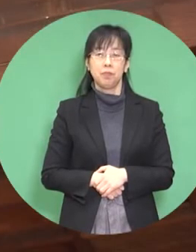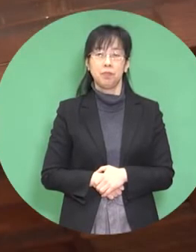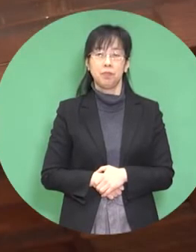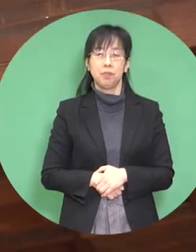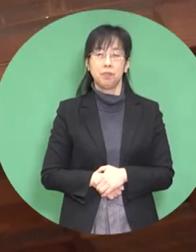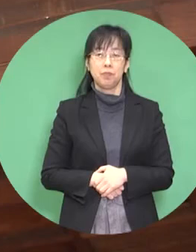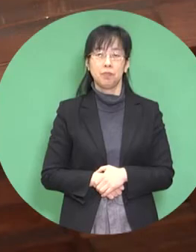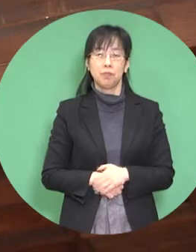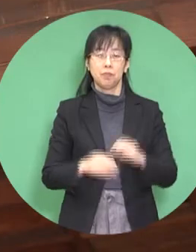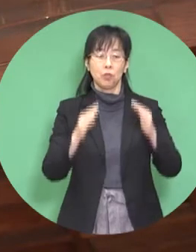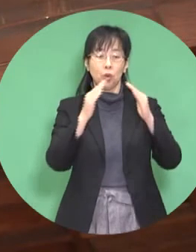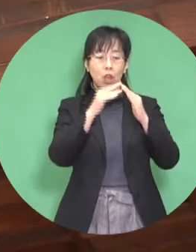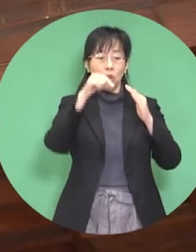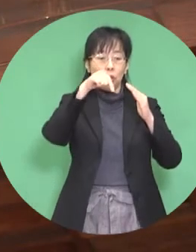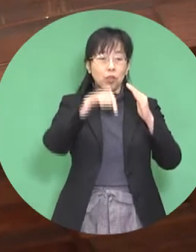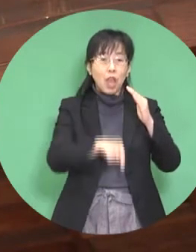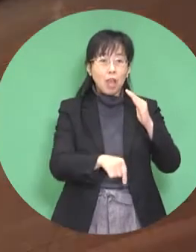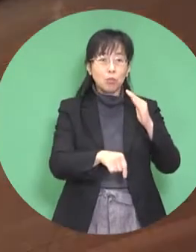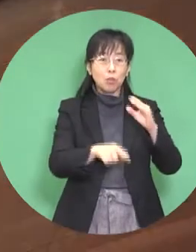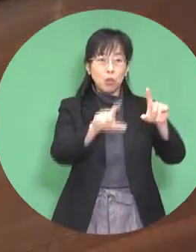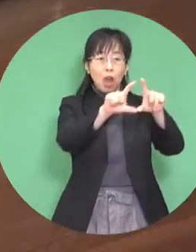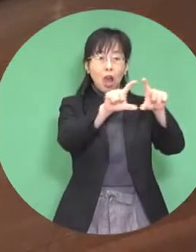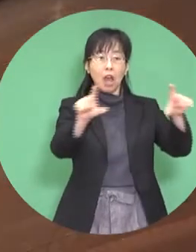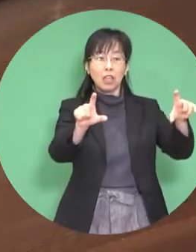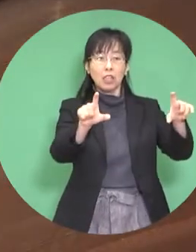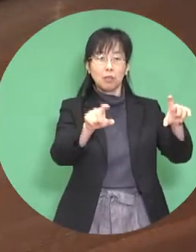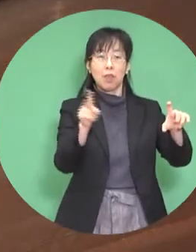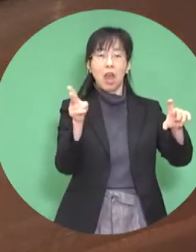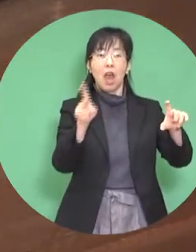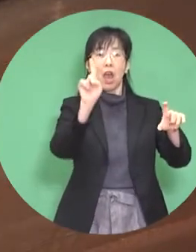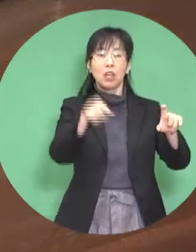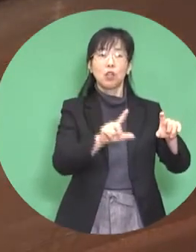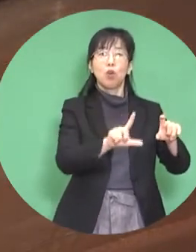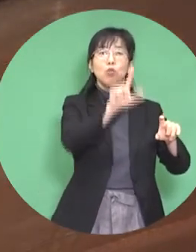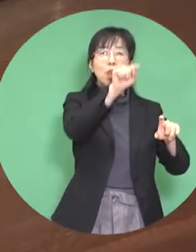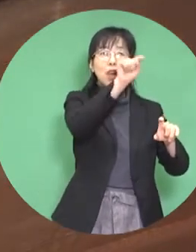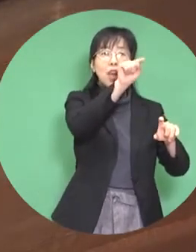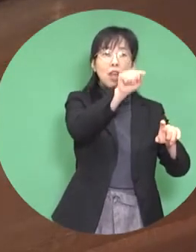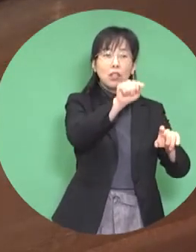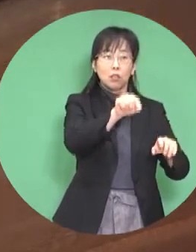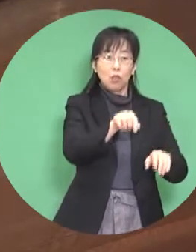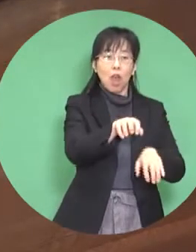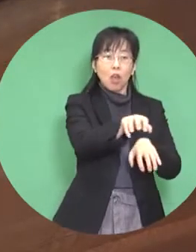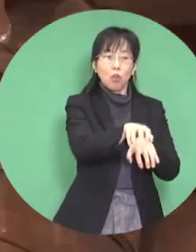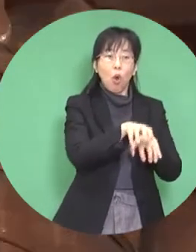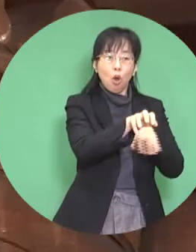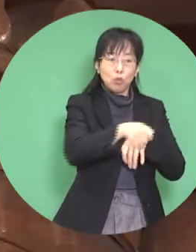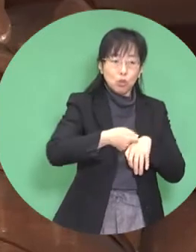如来堂内部の梁の上には実は動物の彫刻が10体あります。